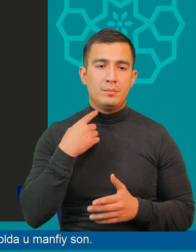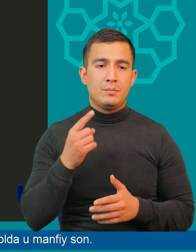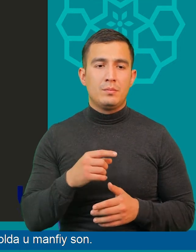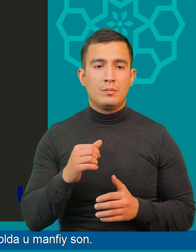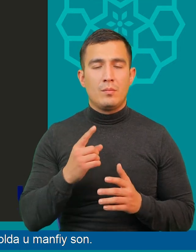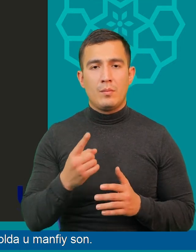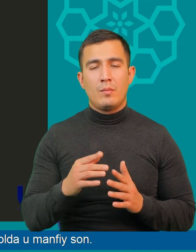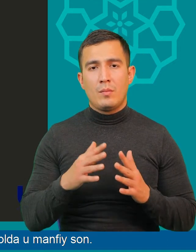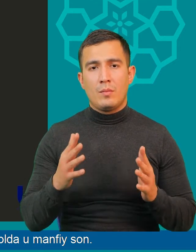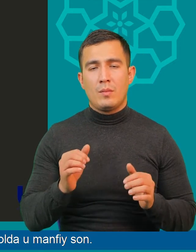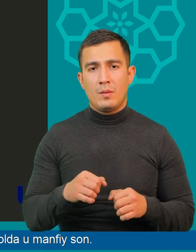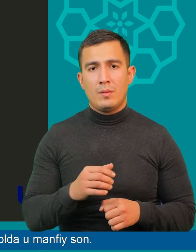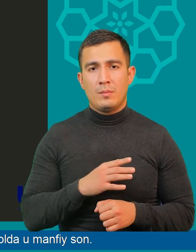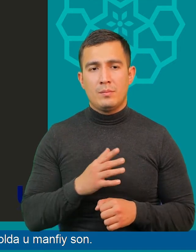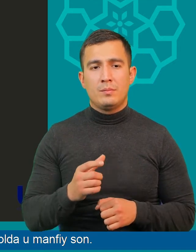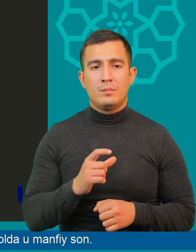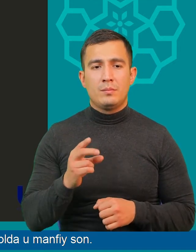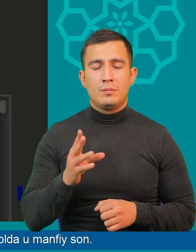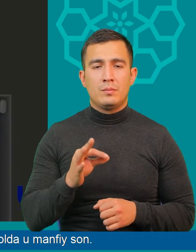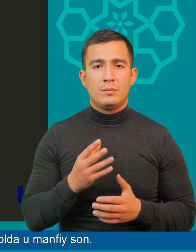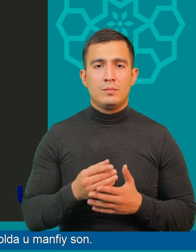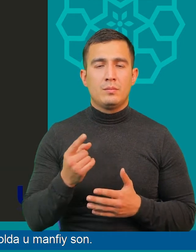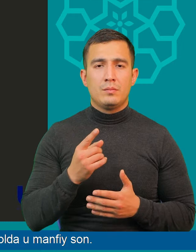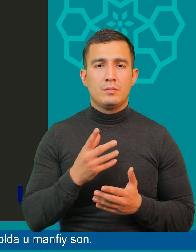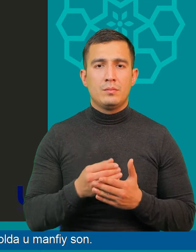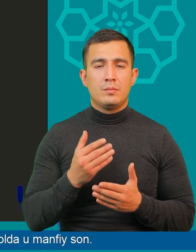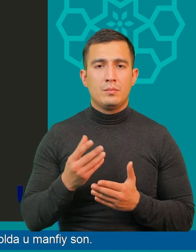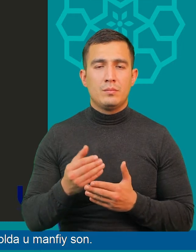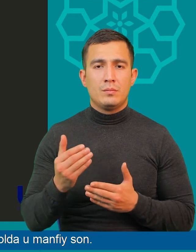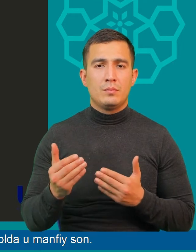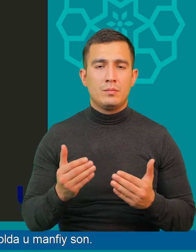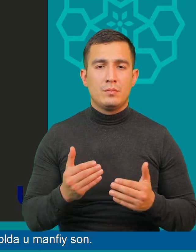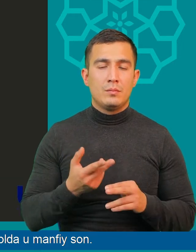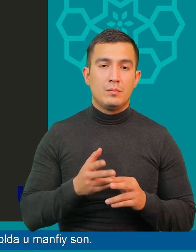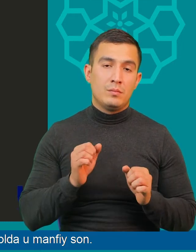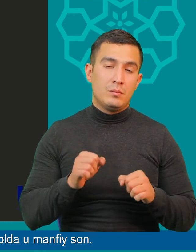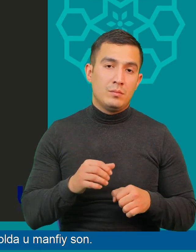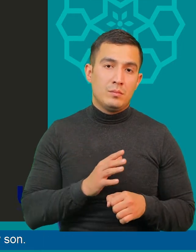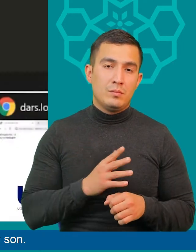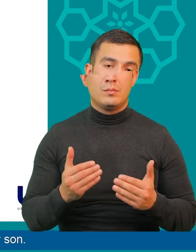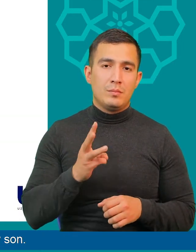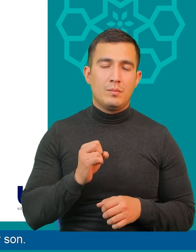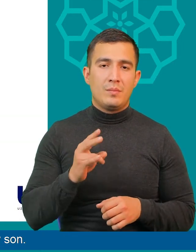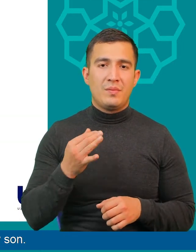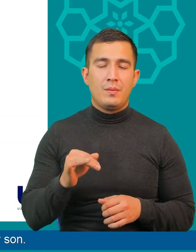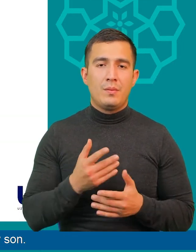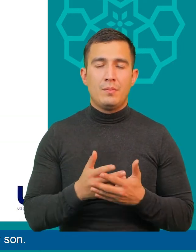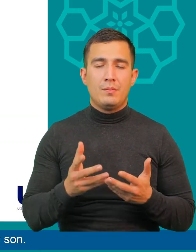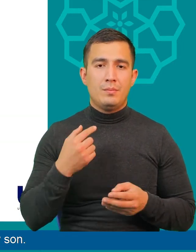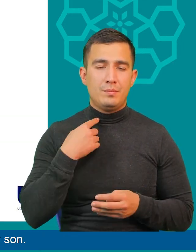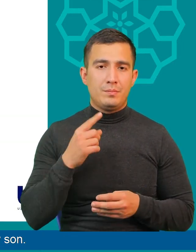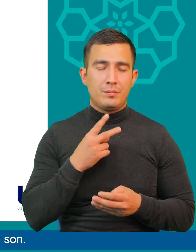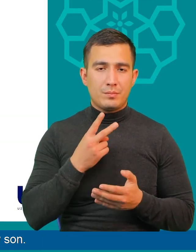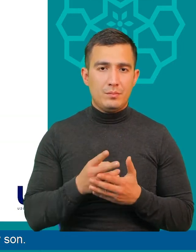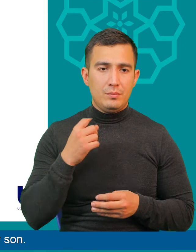katta bo'lsa 0 dan, eko buyrug'i orqali musbat son. Aks holda manfiy son. Dasturni ishlatib ko'rishimiz